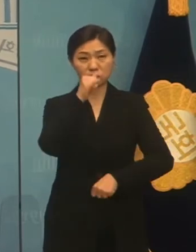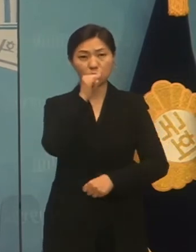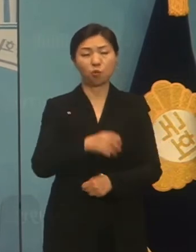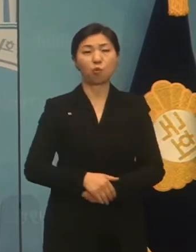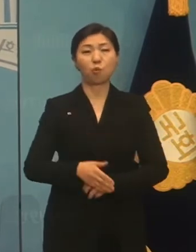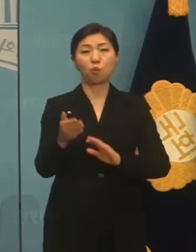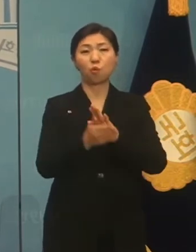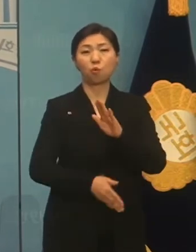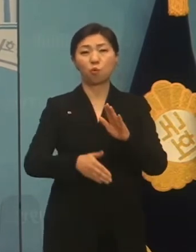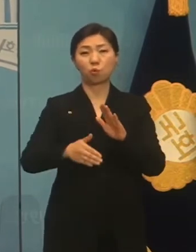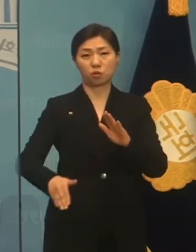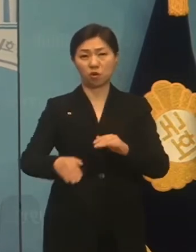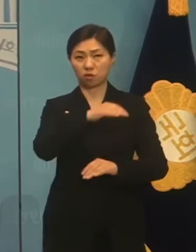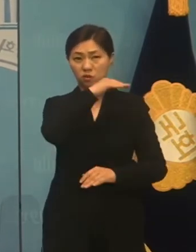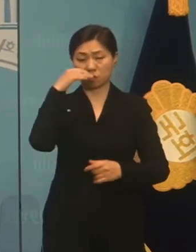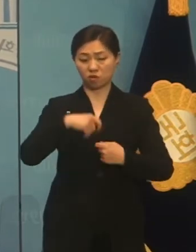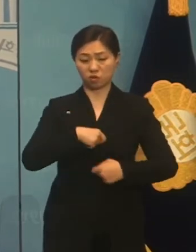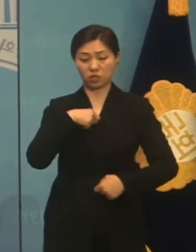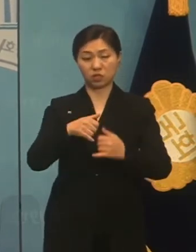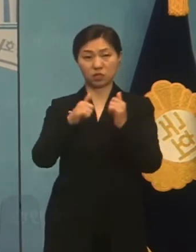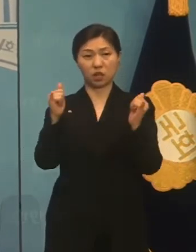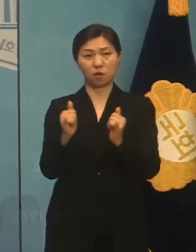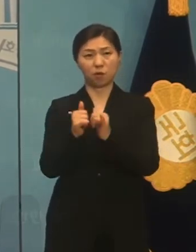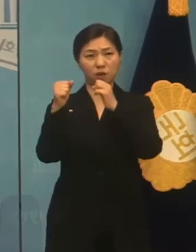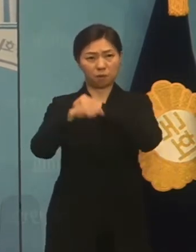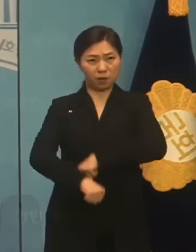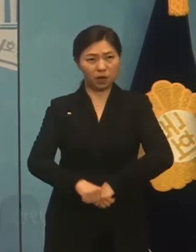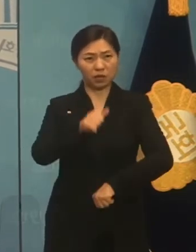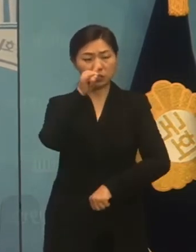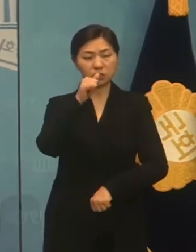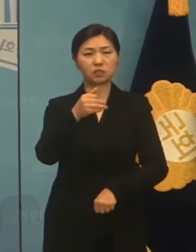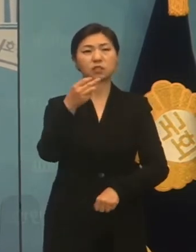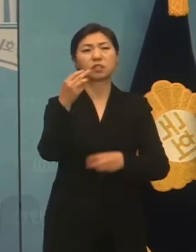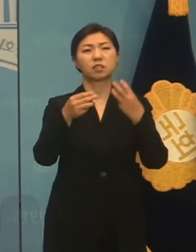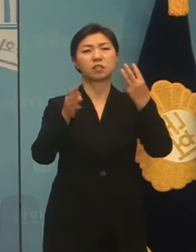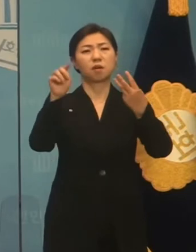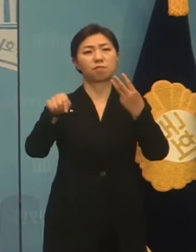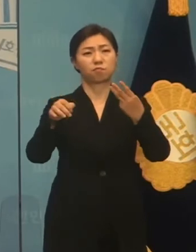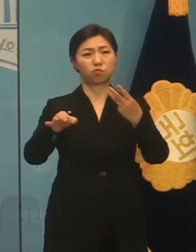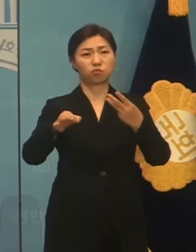공정과 정의 사회를 붕괴시키는 3붕 정권입니다.